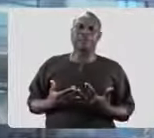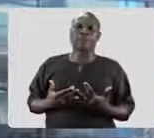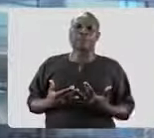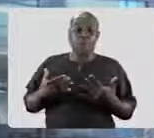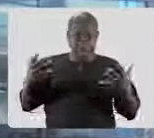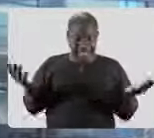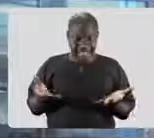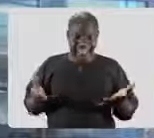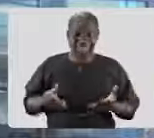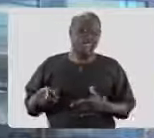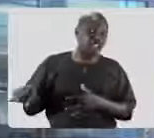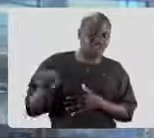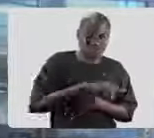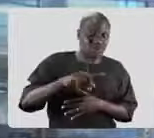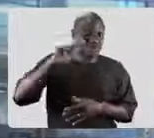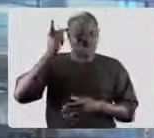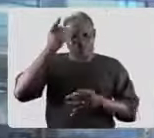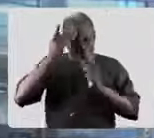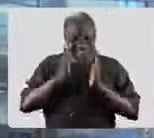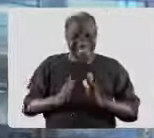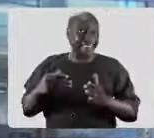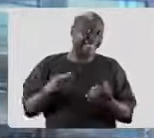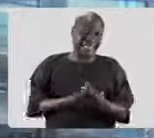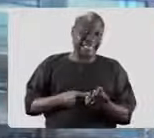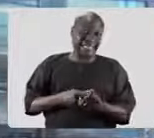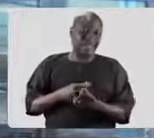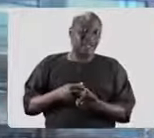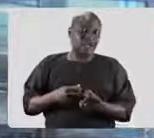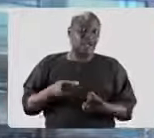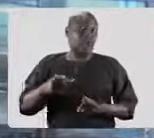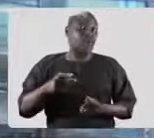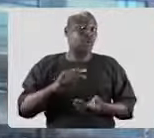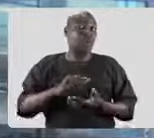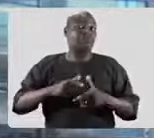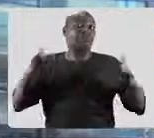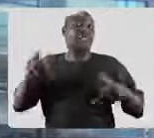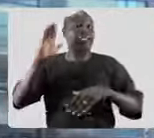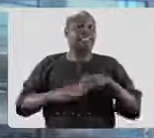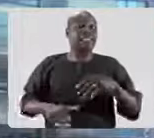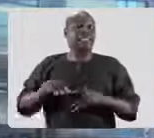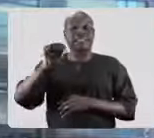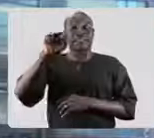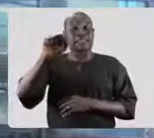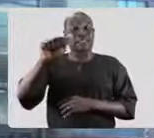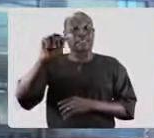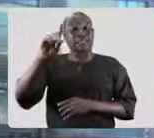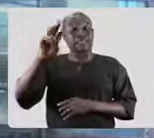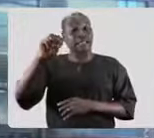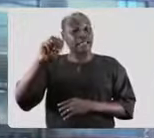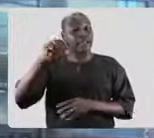nti ya te Ghana hai, mo politicians ya mo Ghana hano, mo di hene, eche Saddam Hussein. Awa Iraq.